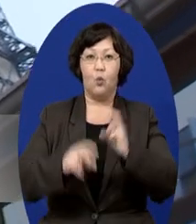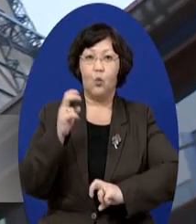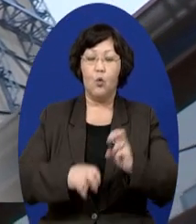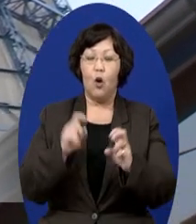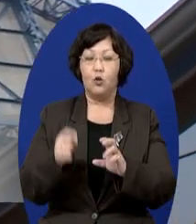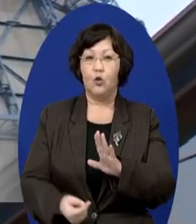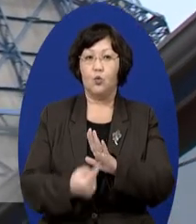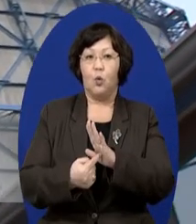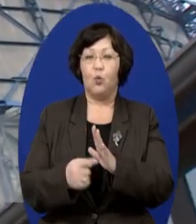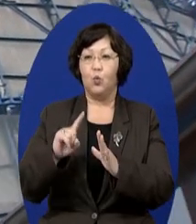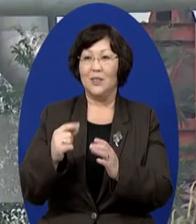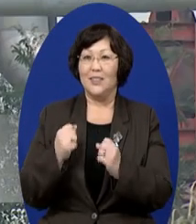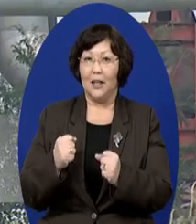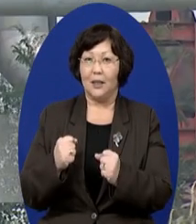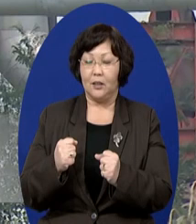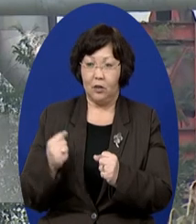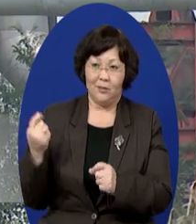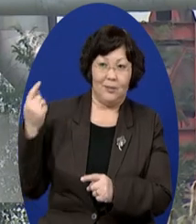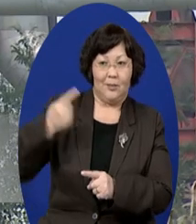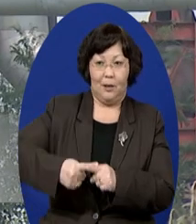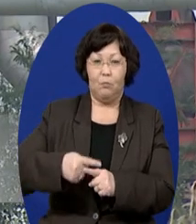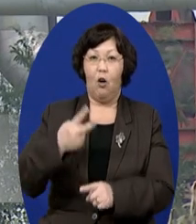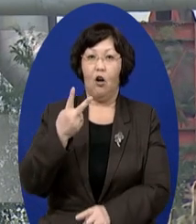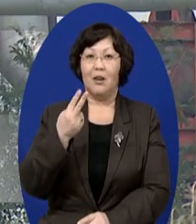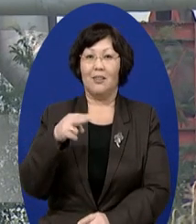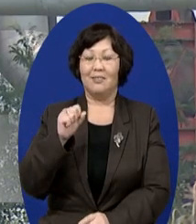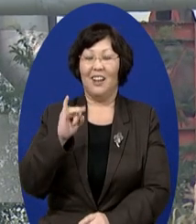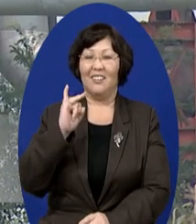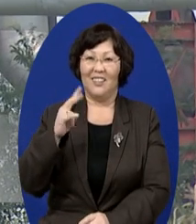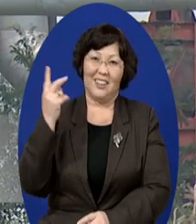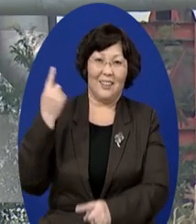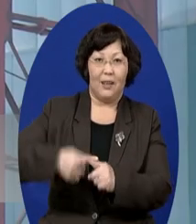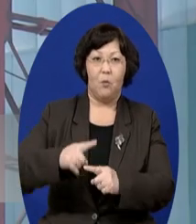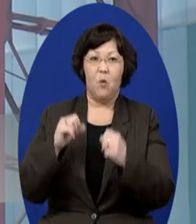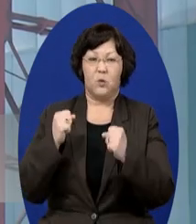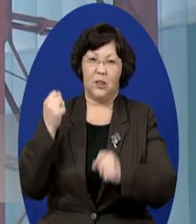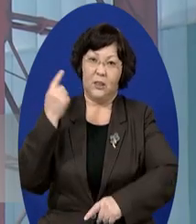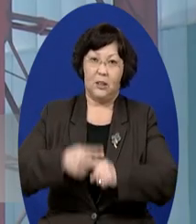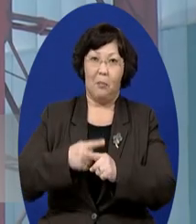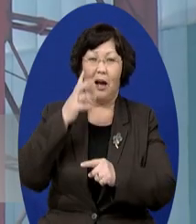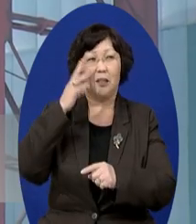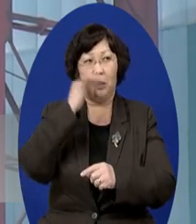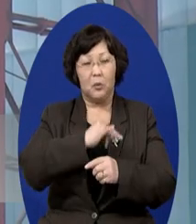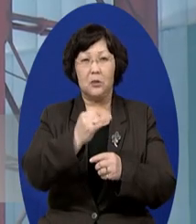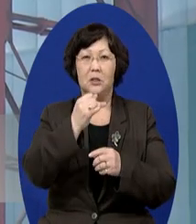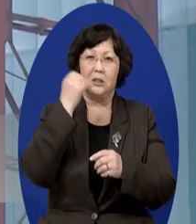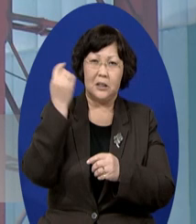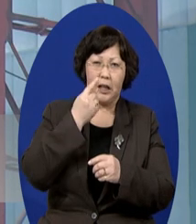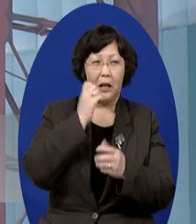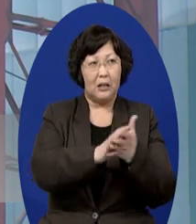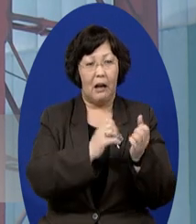одоогийн суурьлуулгдсан хүчин чадлыг 2 дахин нэмэгдүүлэх юм байна. Ингэснээр импортын эрчим хүчний хараат байдлаас гарах боломжтой